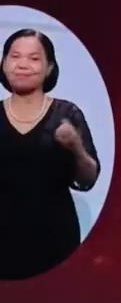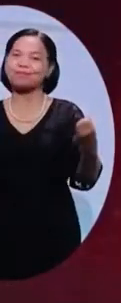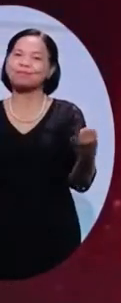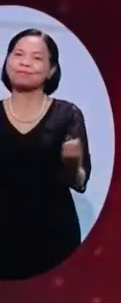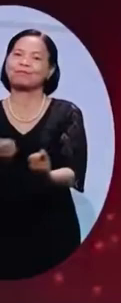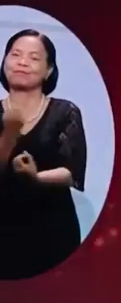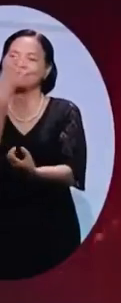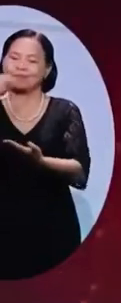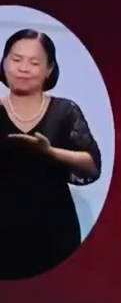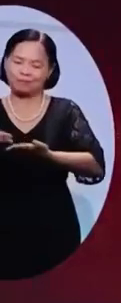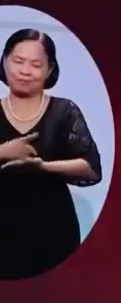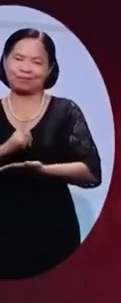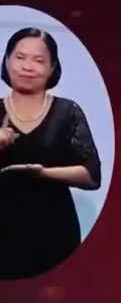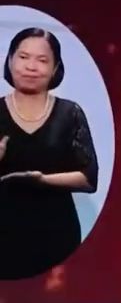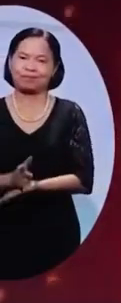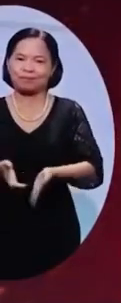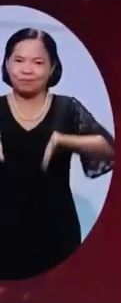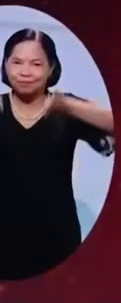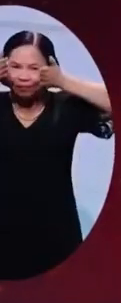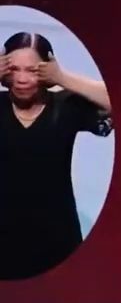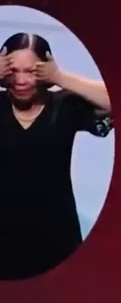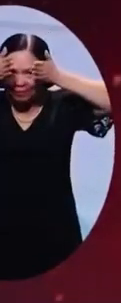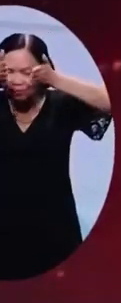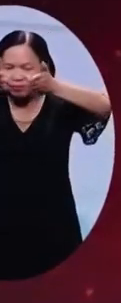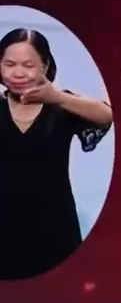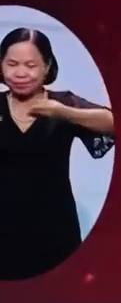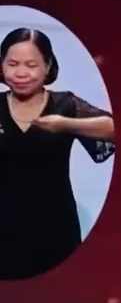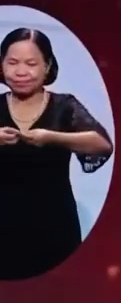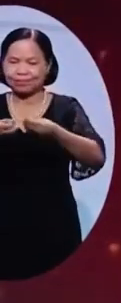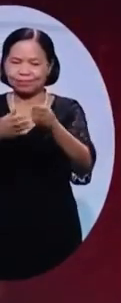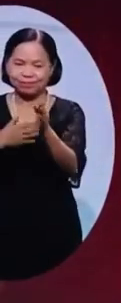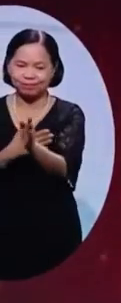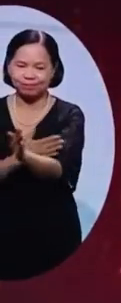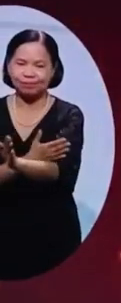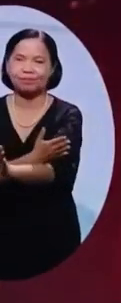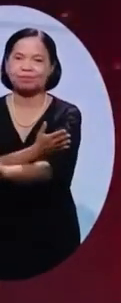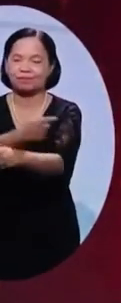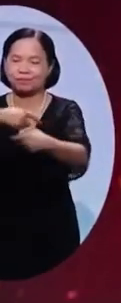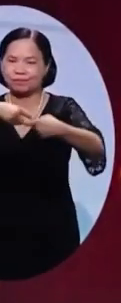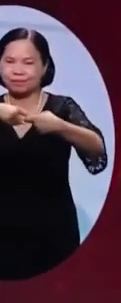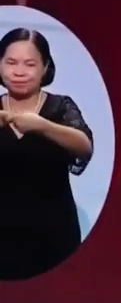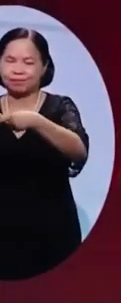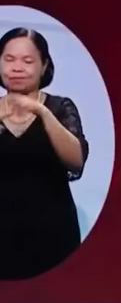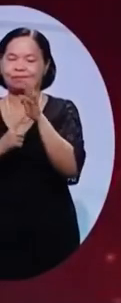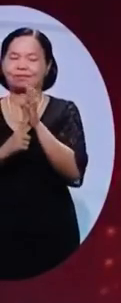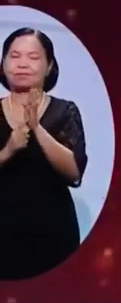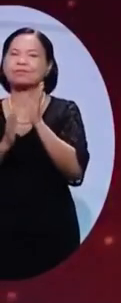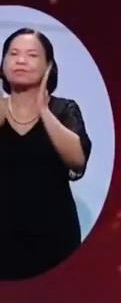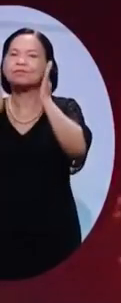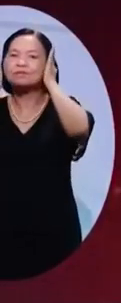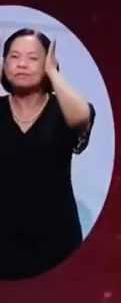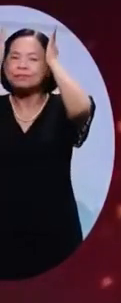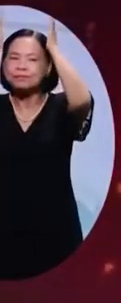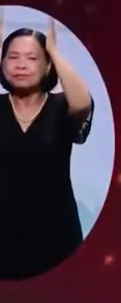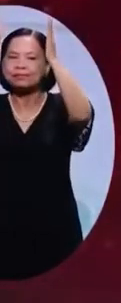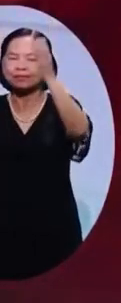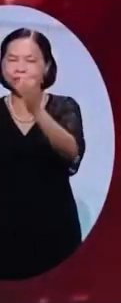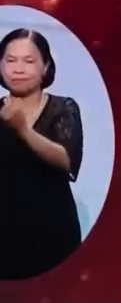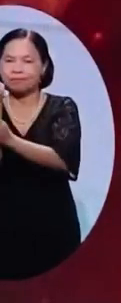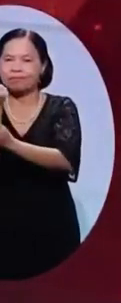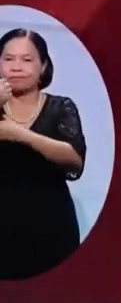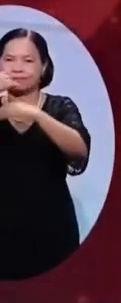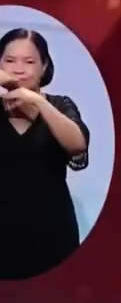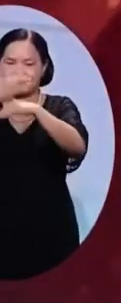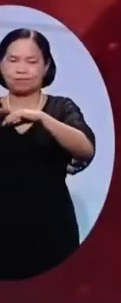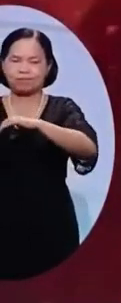chiến lược lần này là sự tập trung nguồn lực đầu tư hạ tầng giao thông, tạo kết nối liên thông với các trung tâm đô thị lớn trong nước và một số quốc gia trên thế